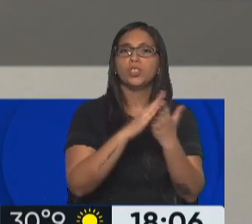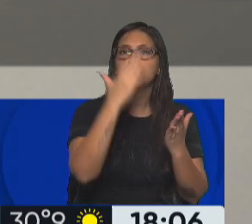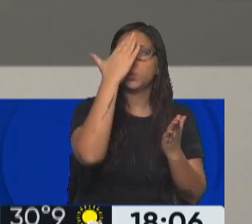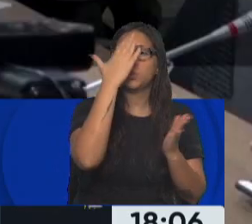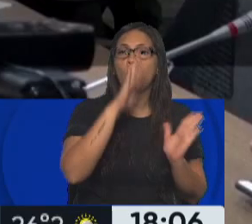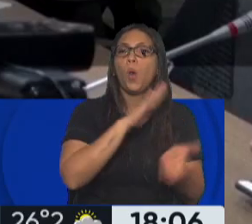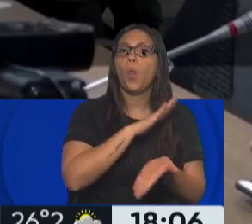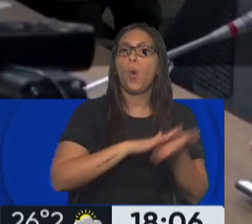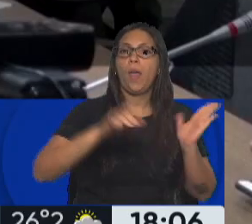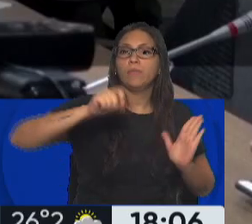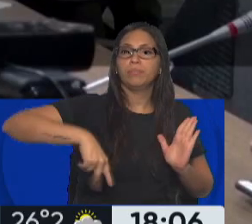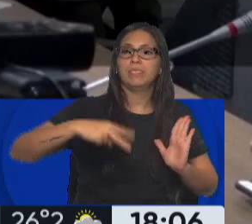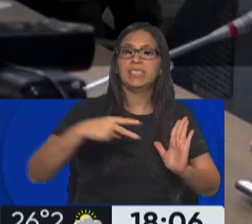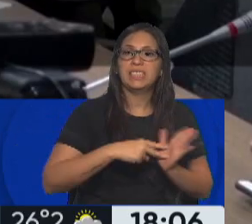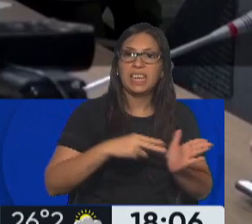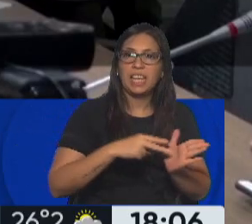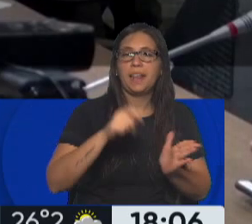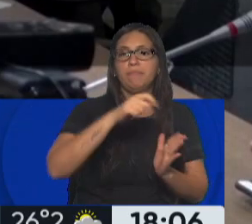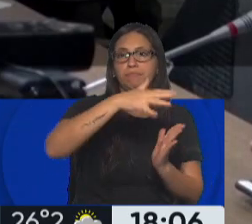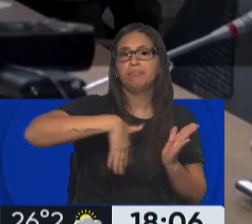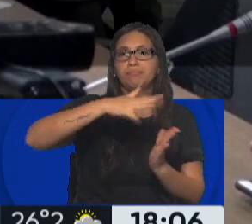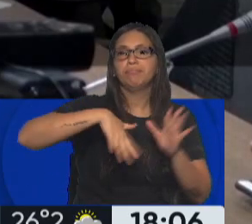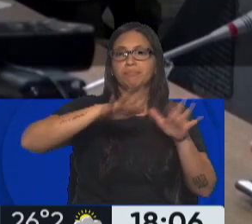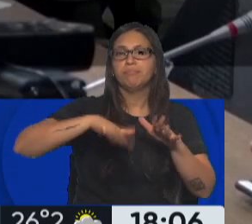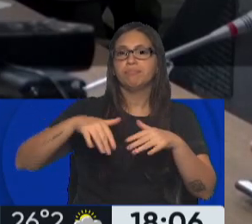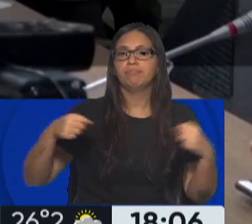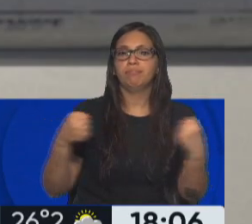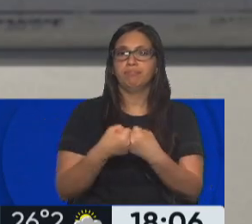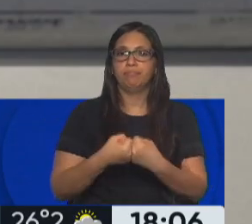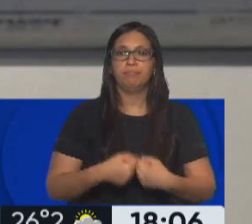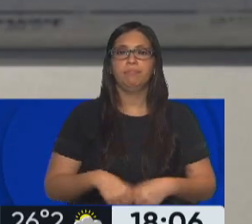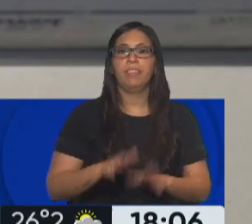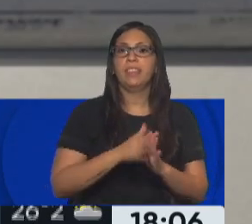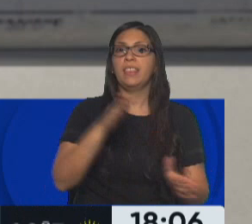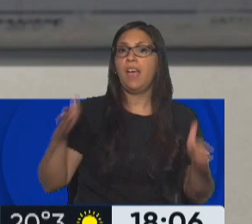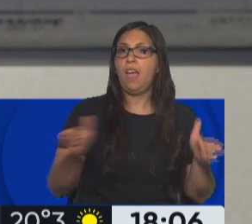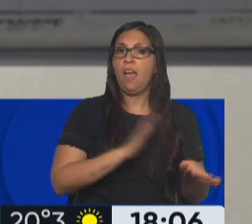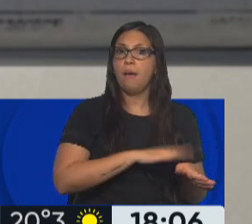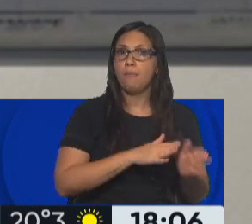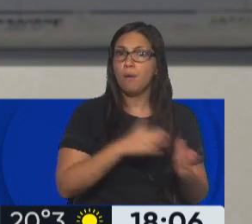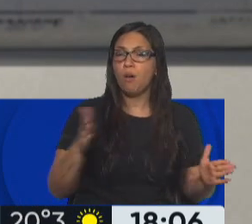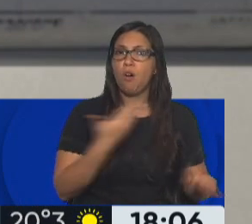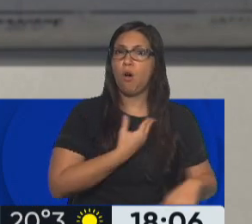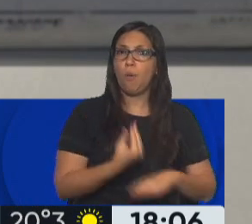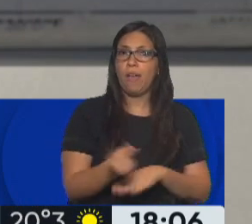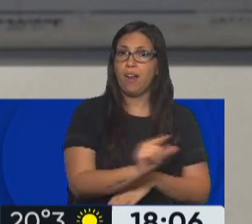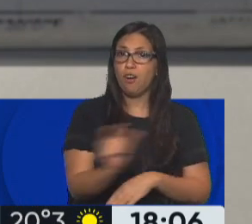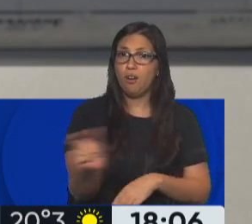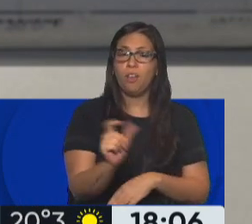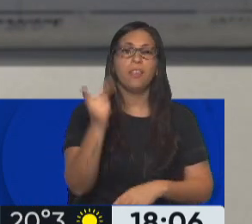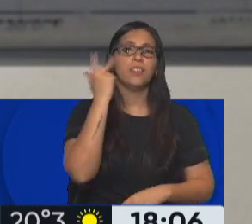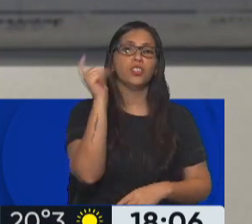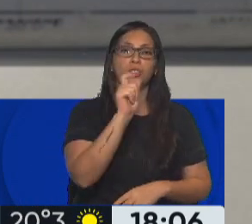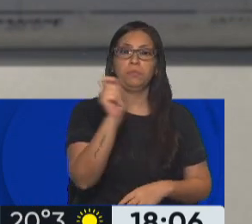لصياغة دستور سوريا المستقبل. إنه فترة الحكم الانتقالي هي في